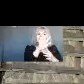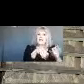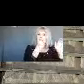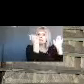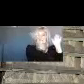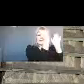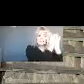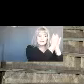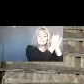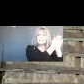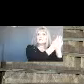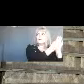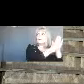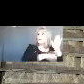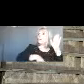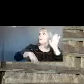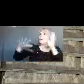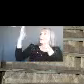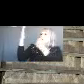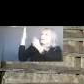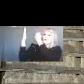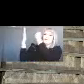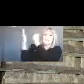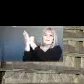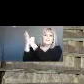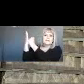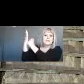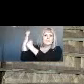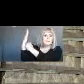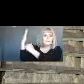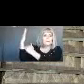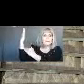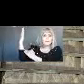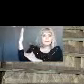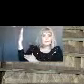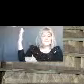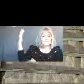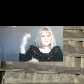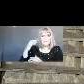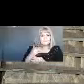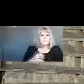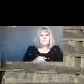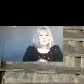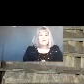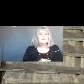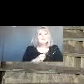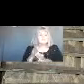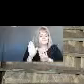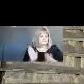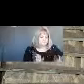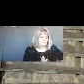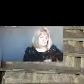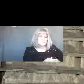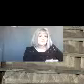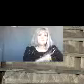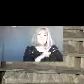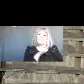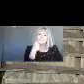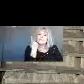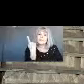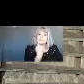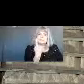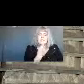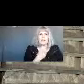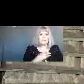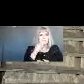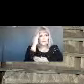het. En dan wil ek jou vra, vat gou alles wat jy dink maak dat jy nie deel kan wees